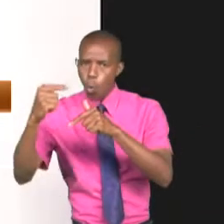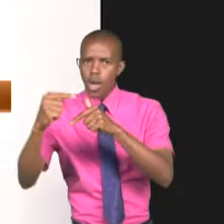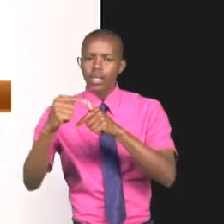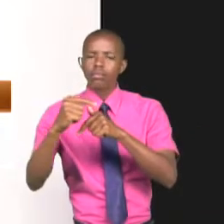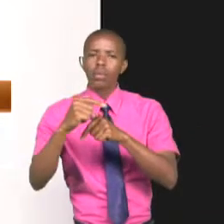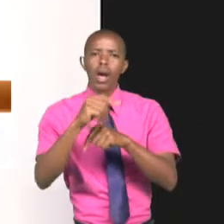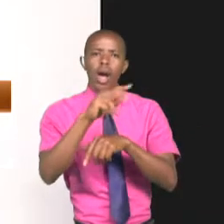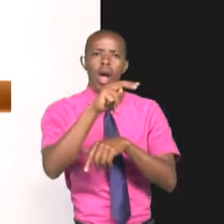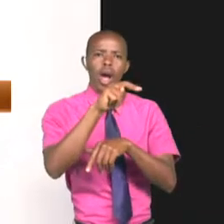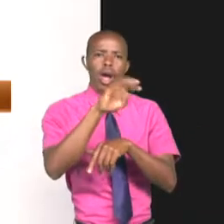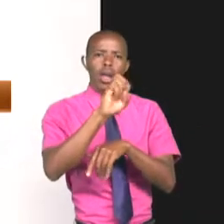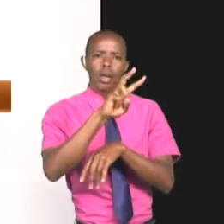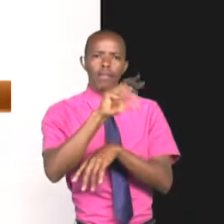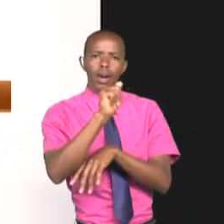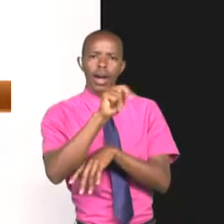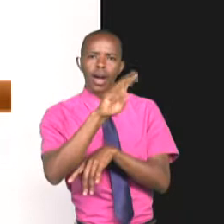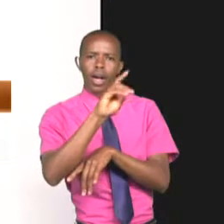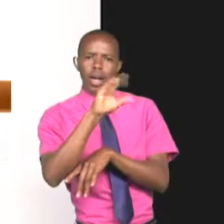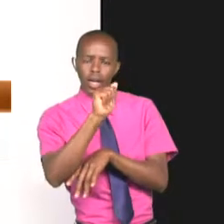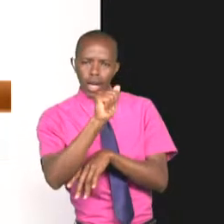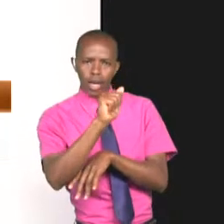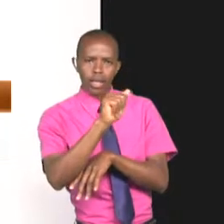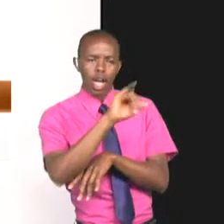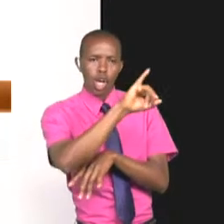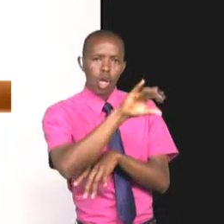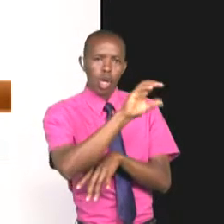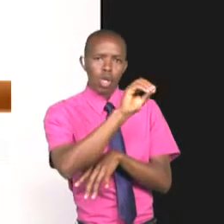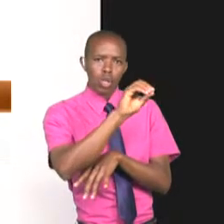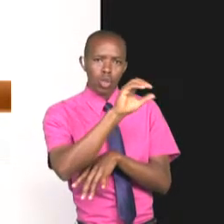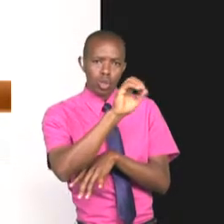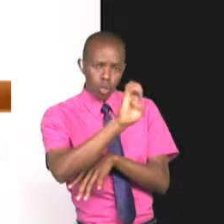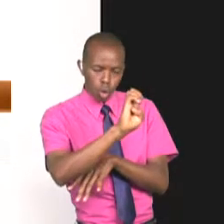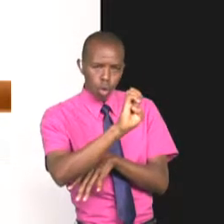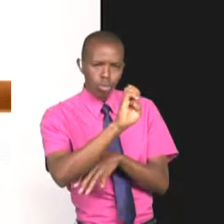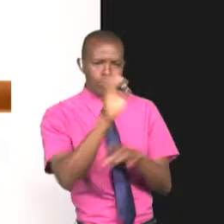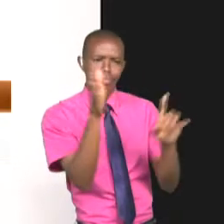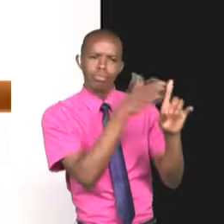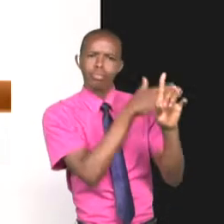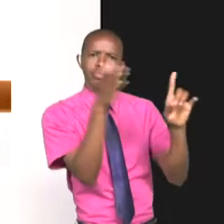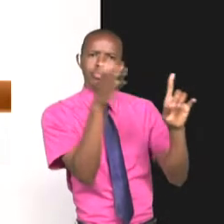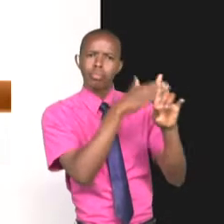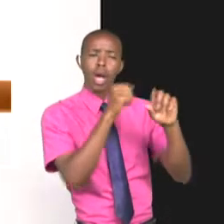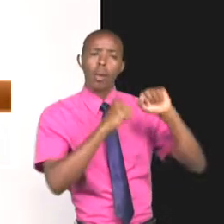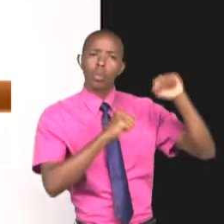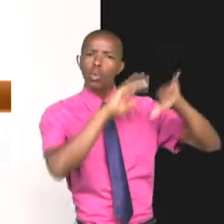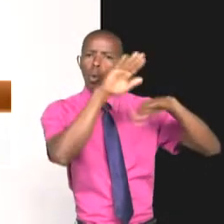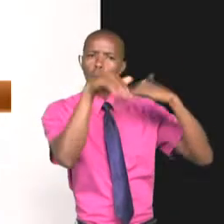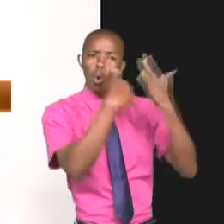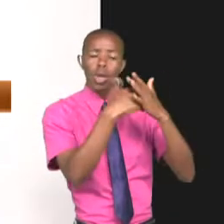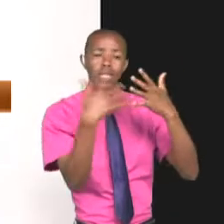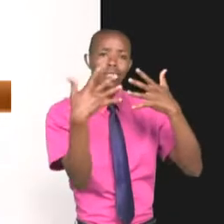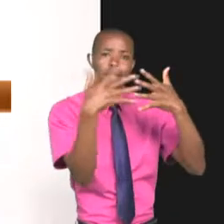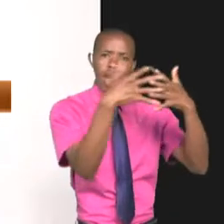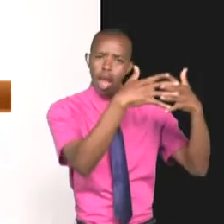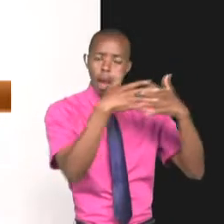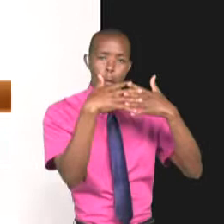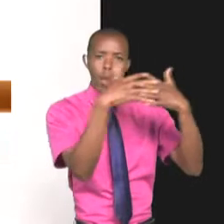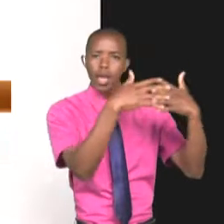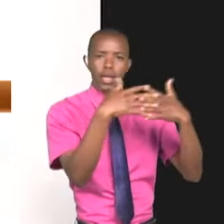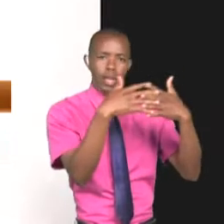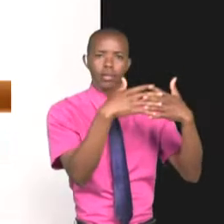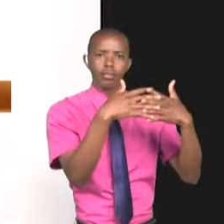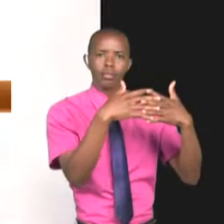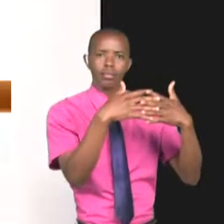Nevada. Na kwa hivyo ushawishi wa Joe Biden ni wanasiasa wote nchini